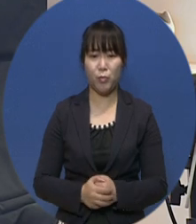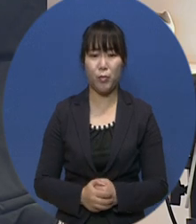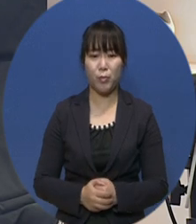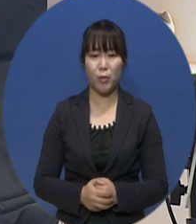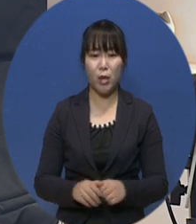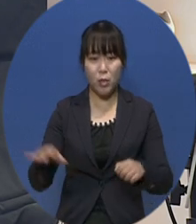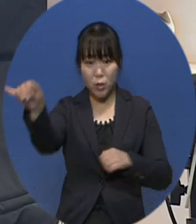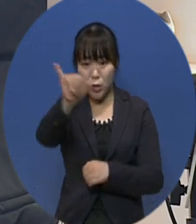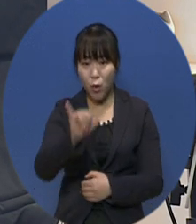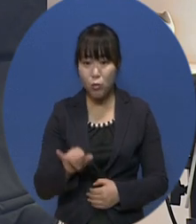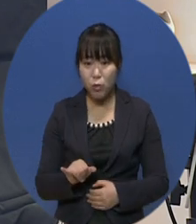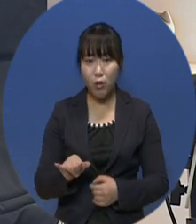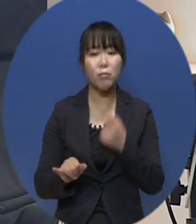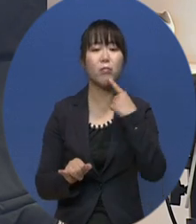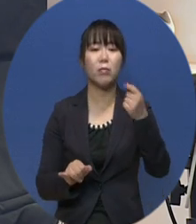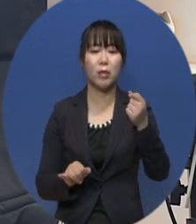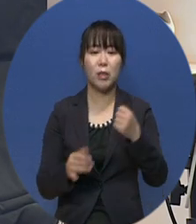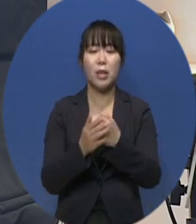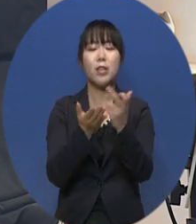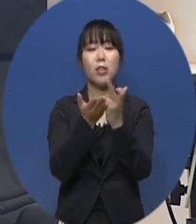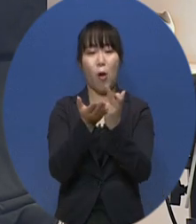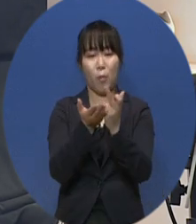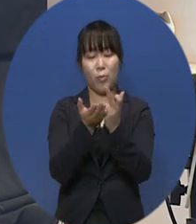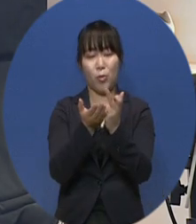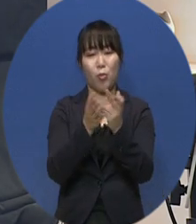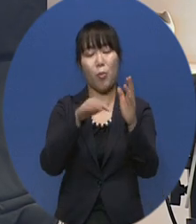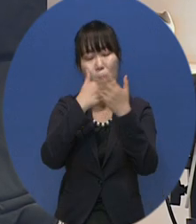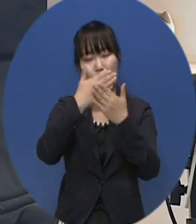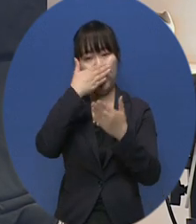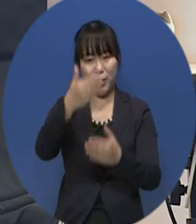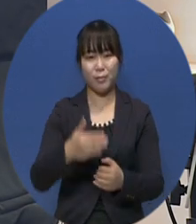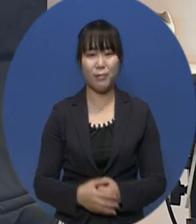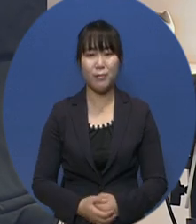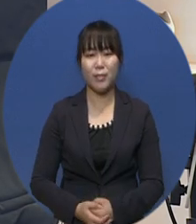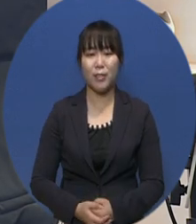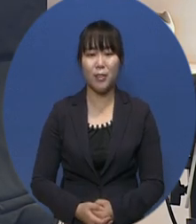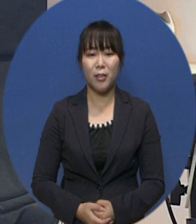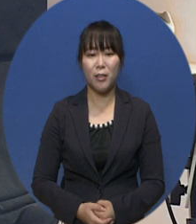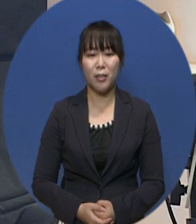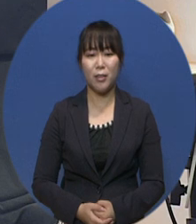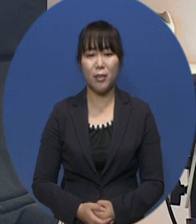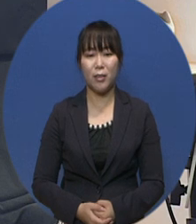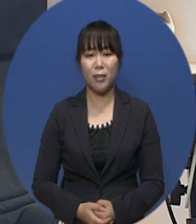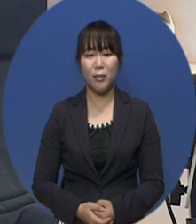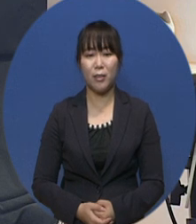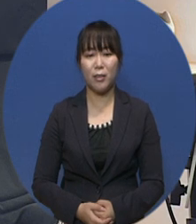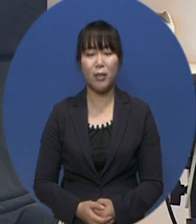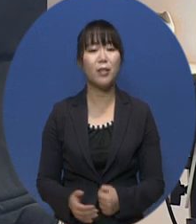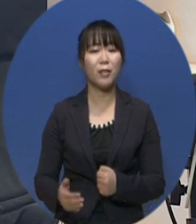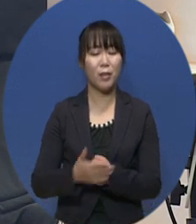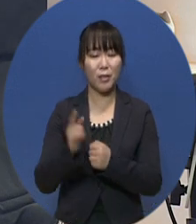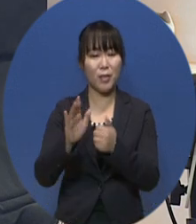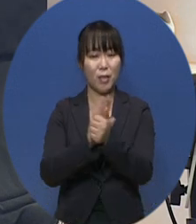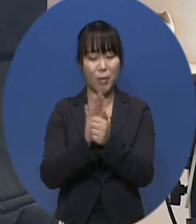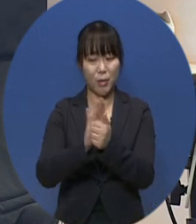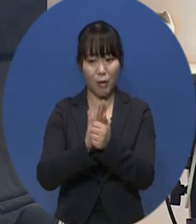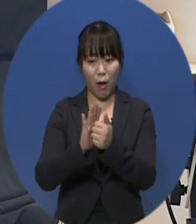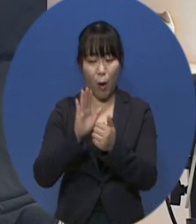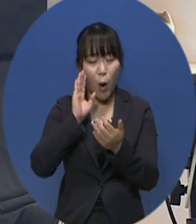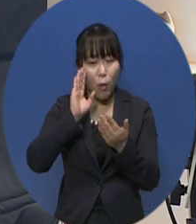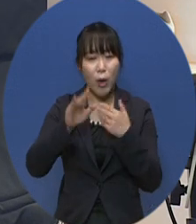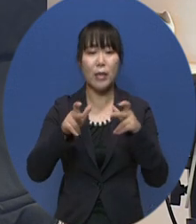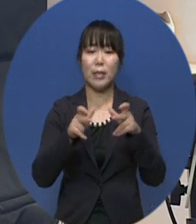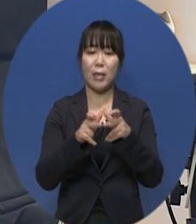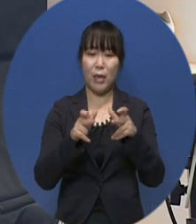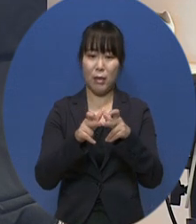무료로. 전국에. 섬, 네. 섬까지도 갑니다. 섬까지도 갑니까? 네, 그래서. 그러니까 이게 네. 그 서비스를 한번 받고 나면은 우리